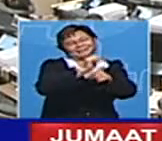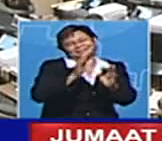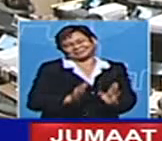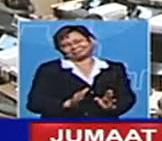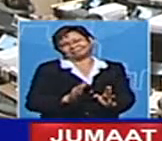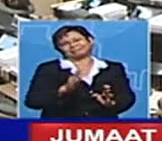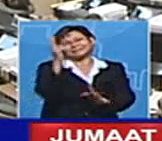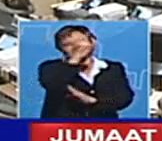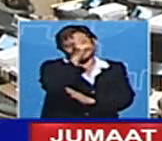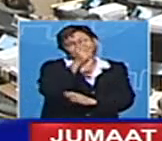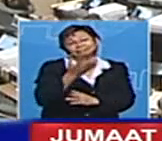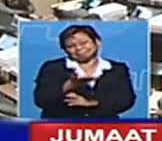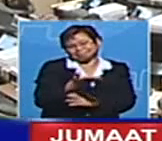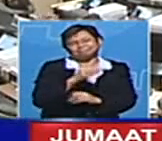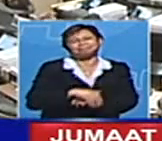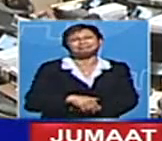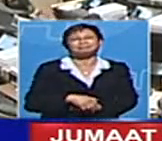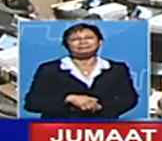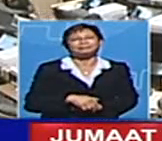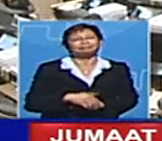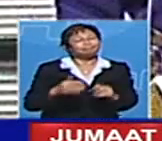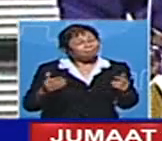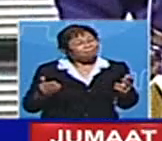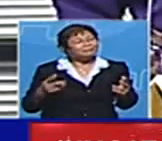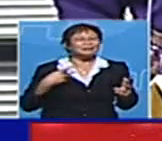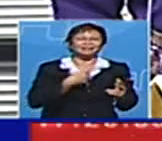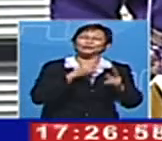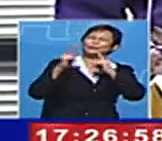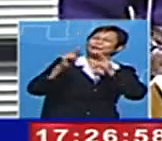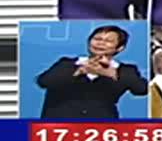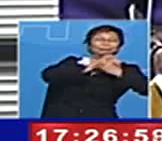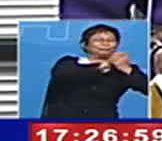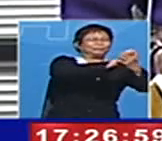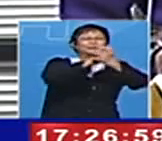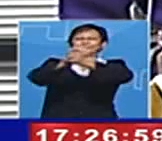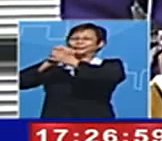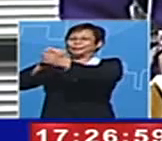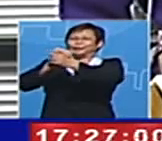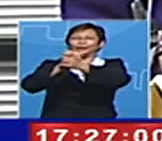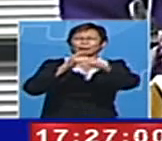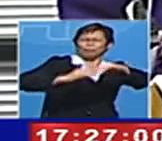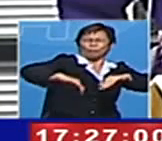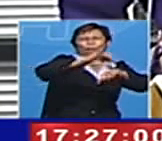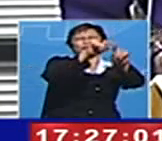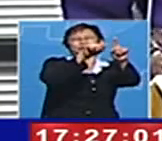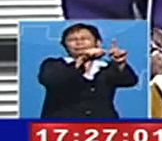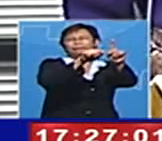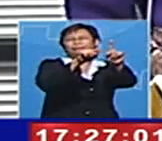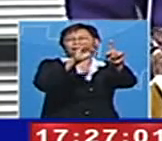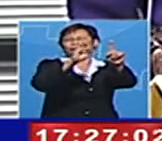awam oleh itu marilah kita mengucapkan syabas dan tahdiah kepada lebih kurang